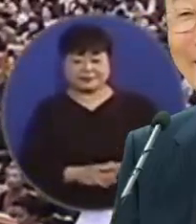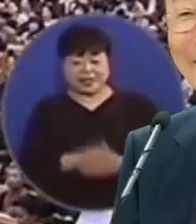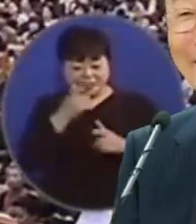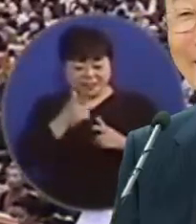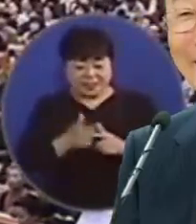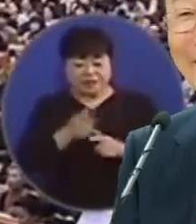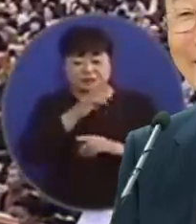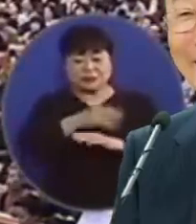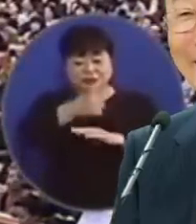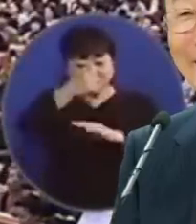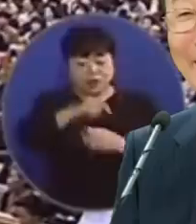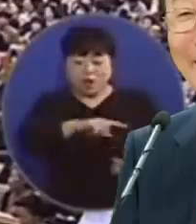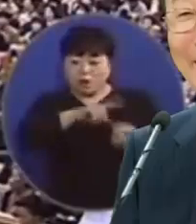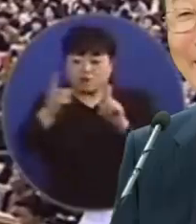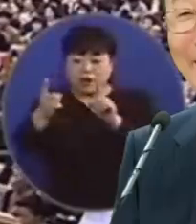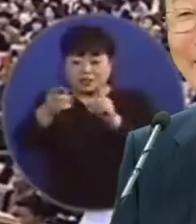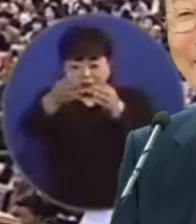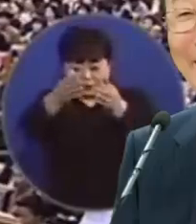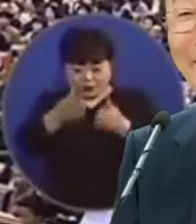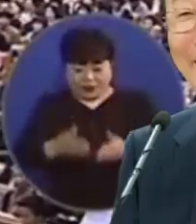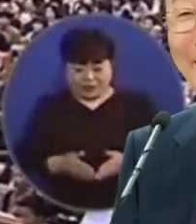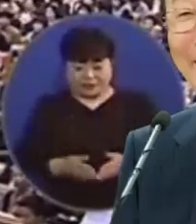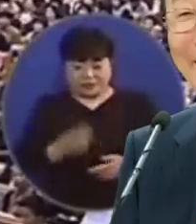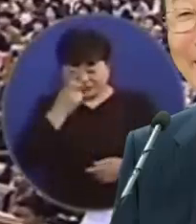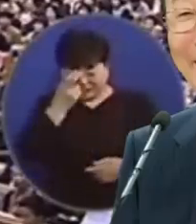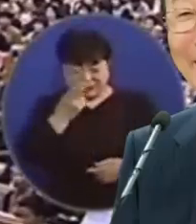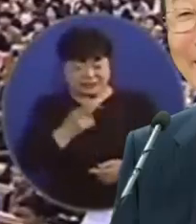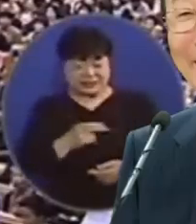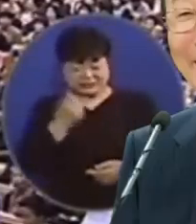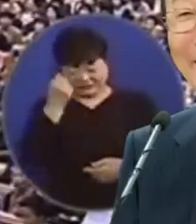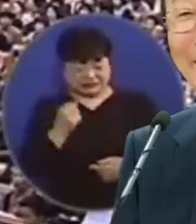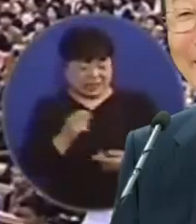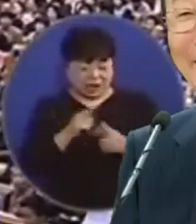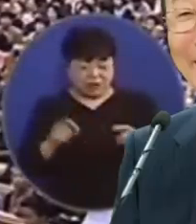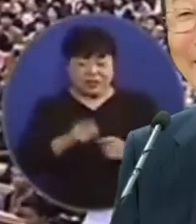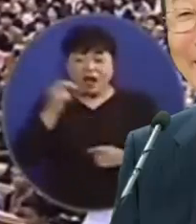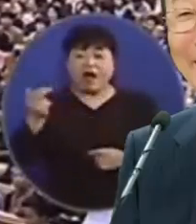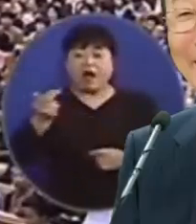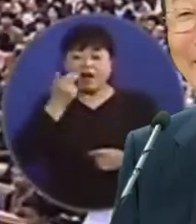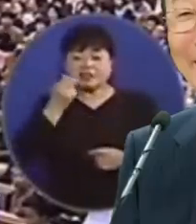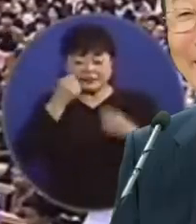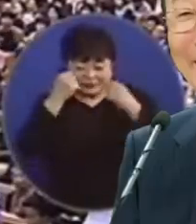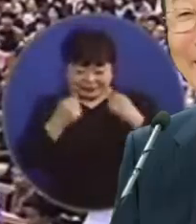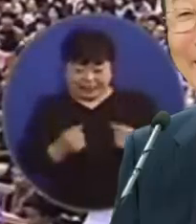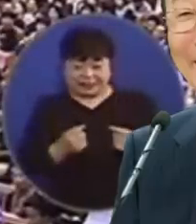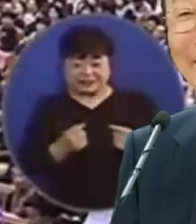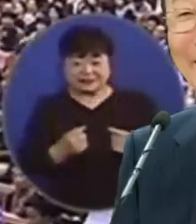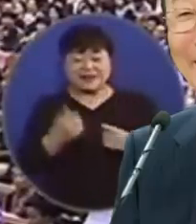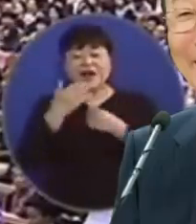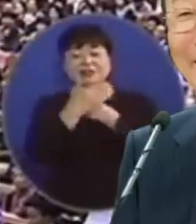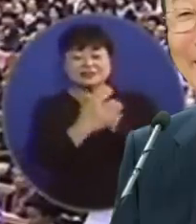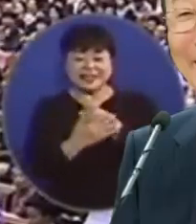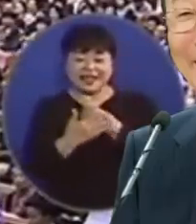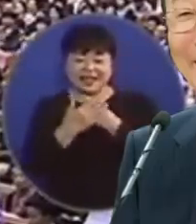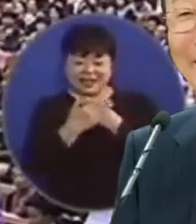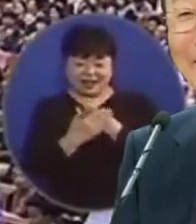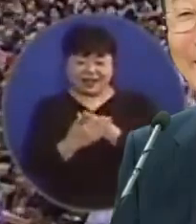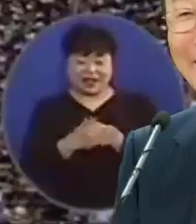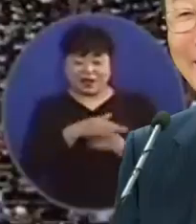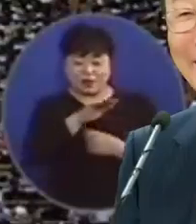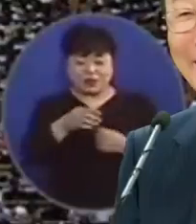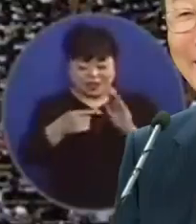예수 그리스도의 부활하심으로 말미암아 썩지 않고 영원한 삶을 사는 은혜가 이제